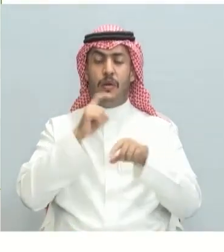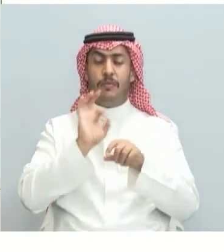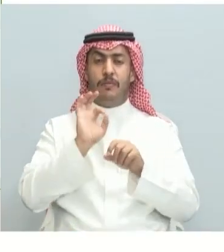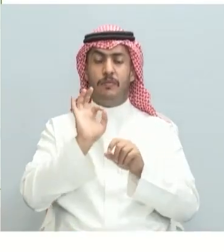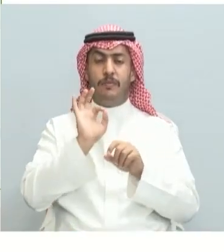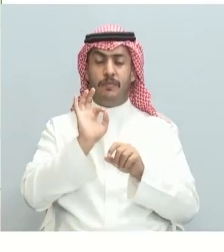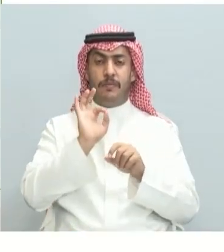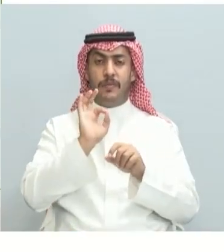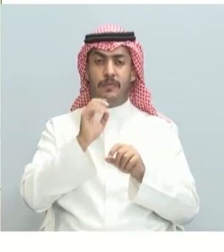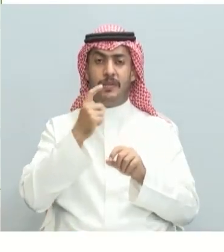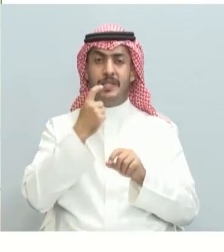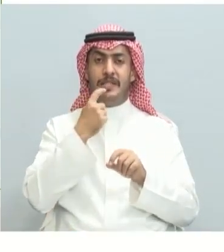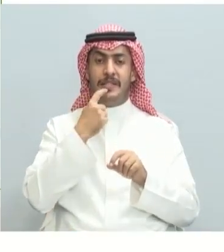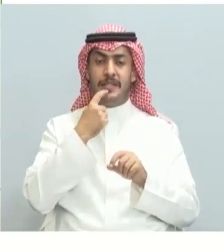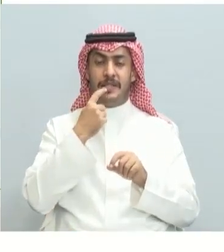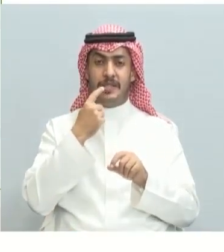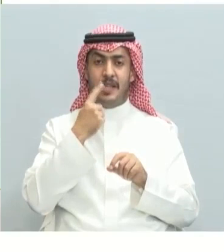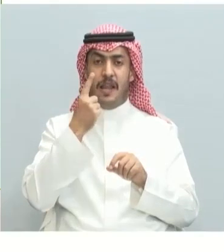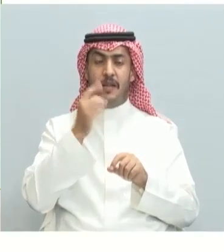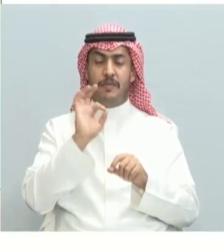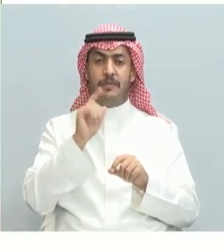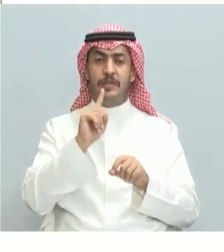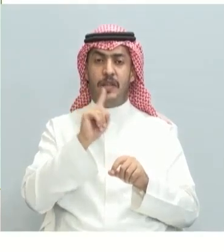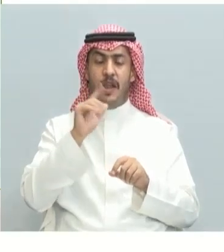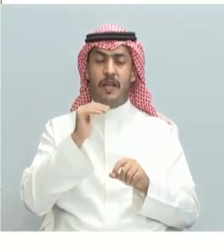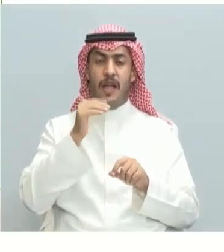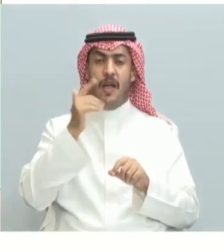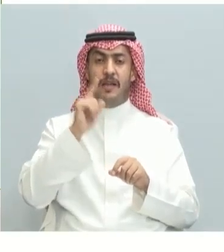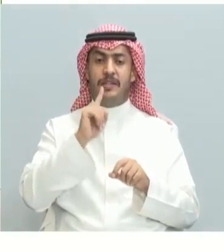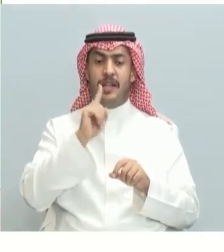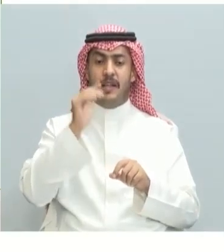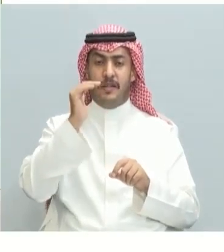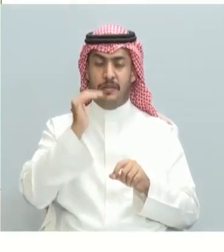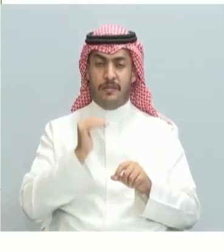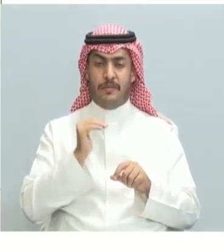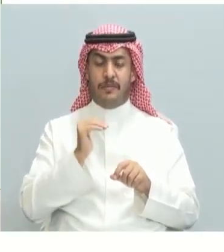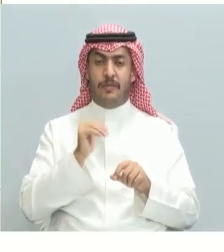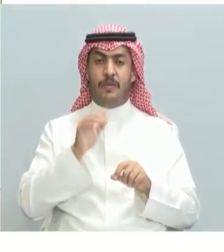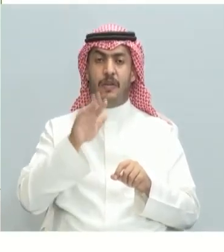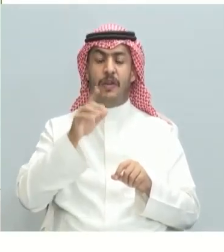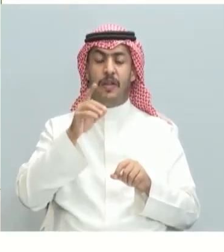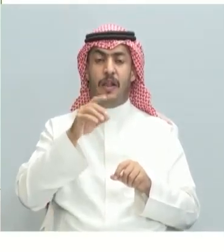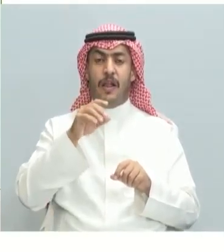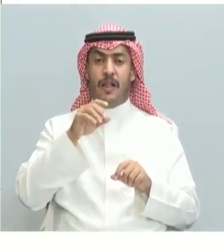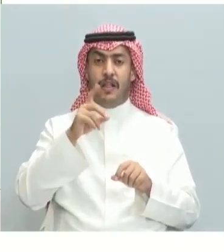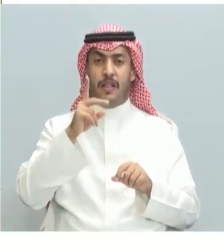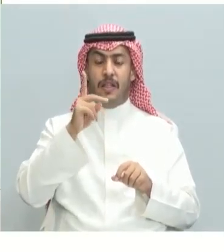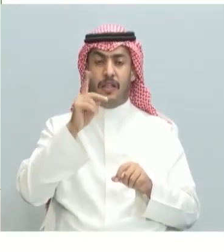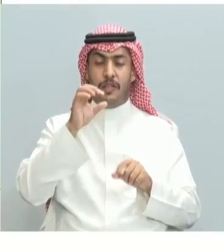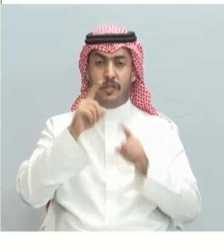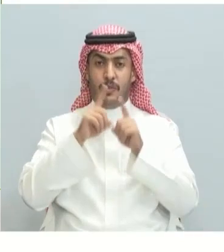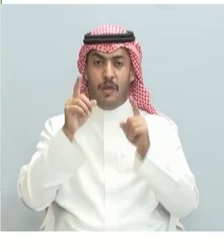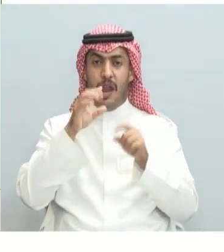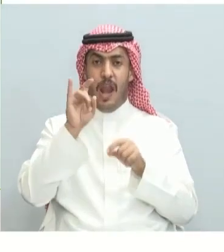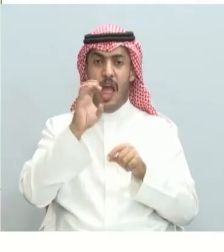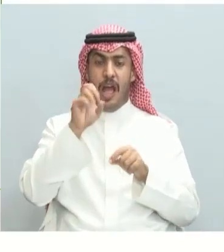لا تتجاوز السنه الواحده فتكون سنه او اقل اي اشهر ادوات طويله الاجل ستكون من